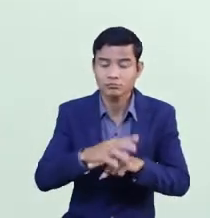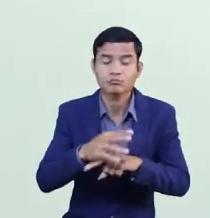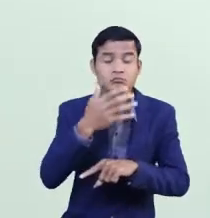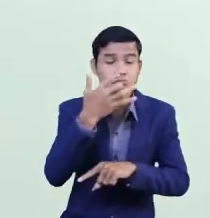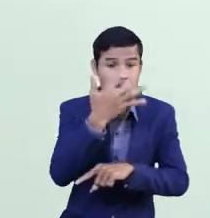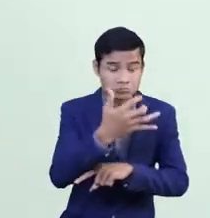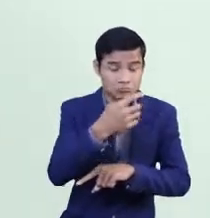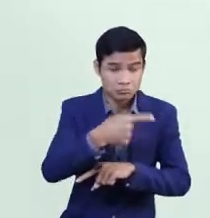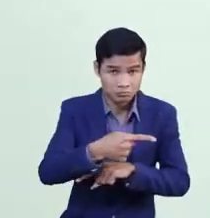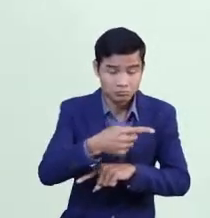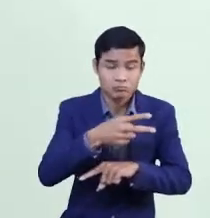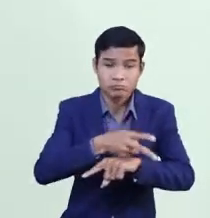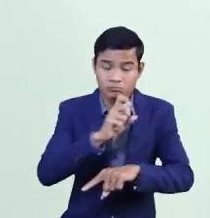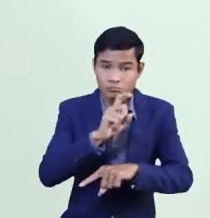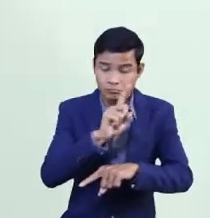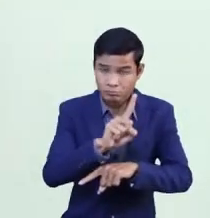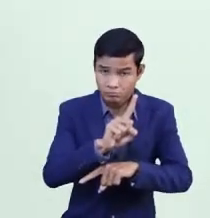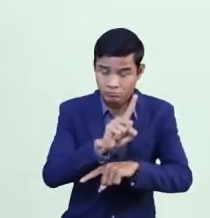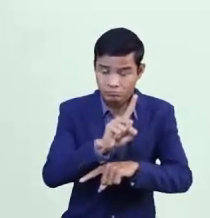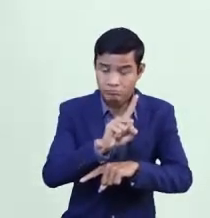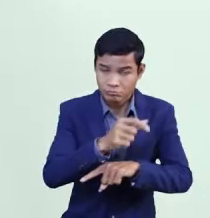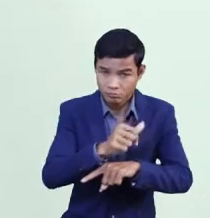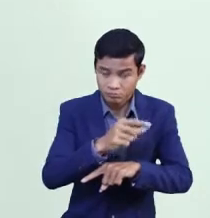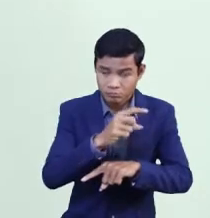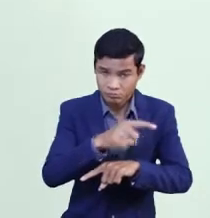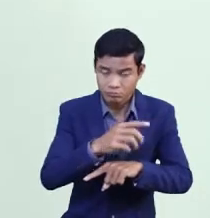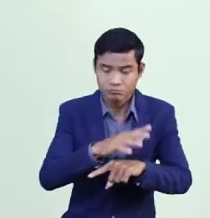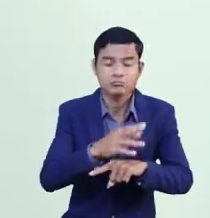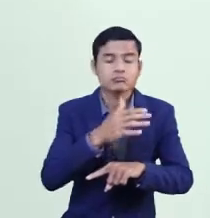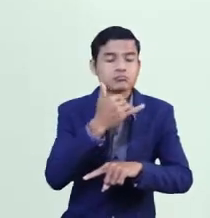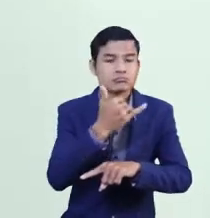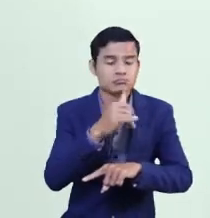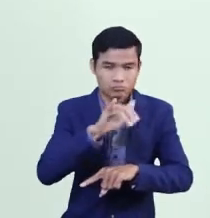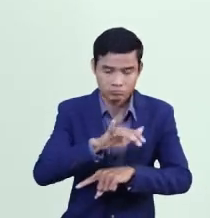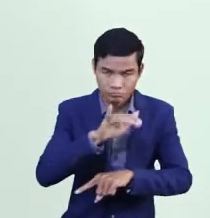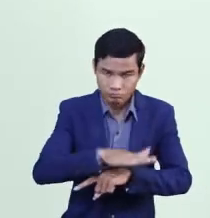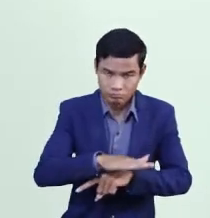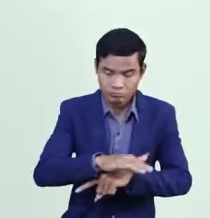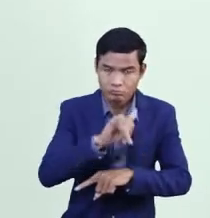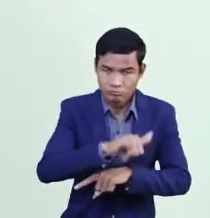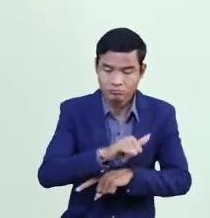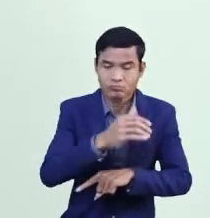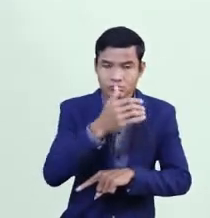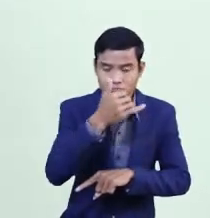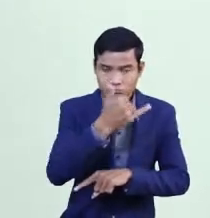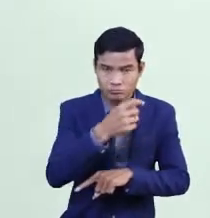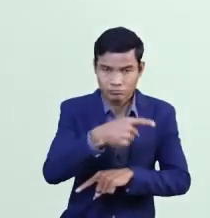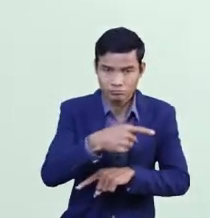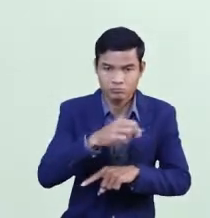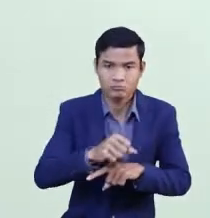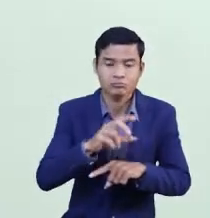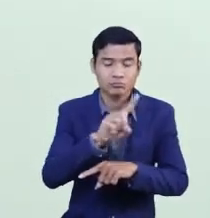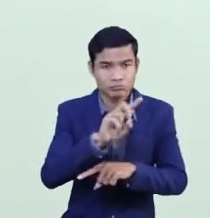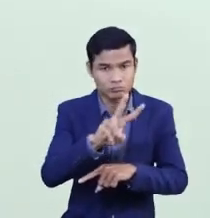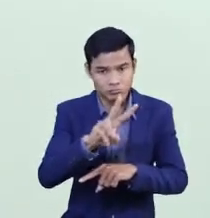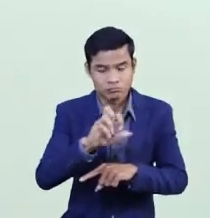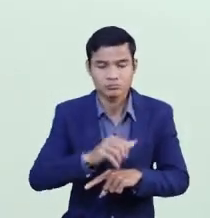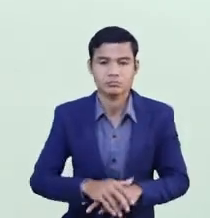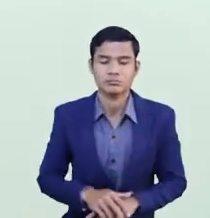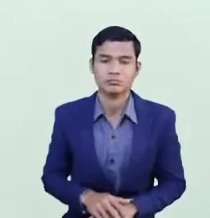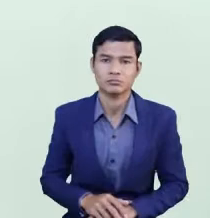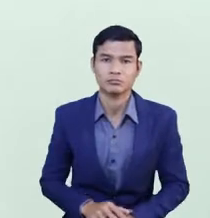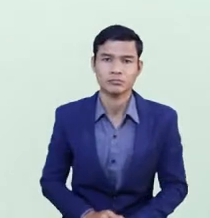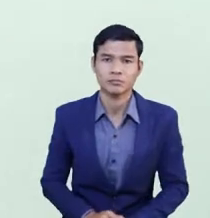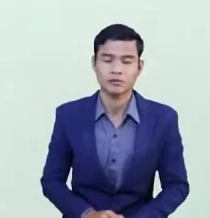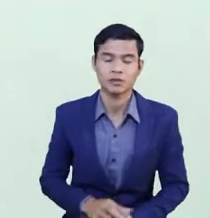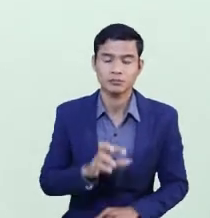ស់មួយនៅសល់6000ចាបន្តមកយើងបានចា1200ណាកូនណា12នៅខ្ទង់100តោះ